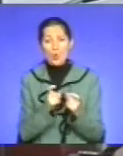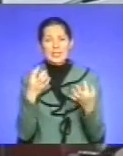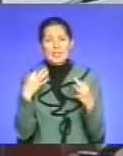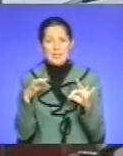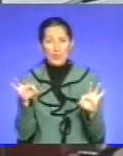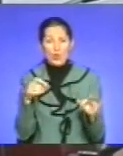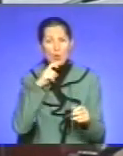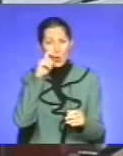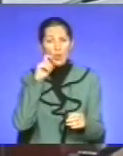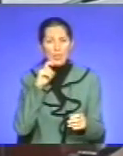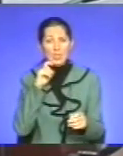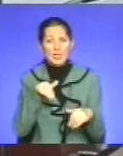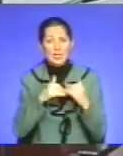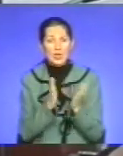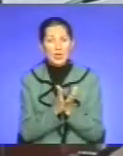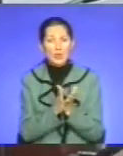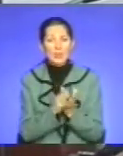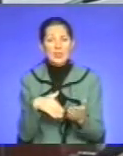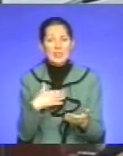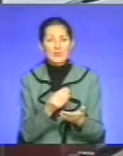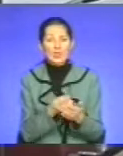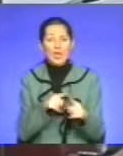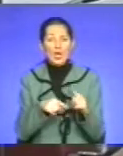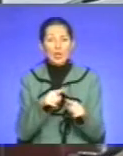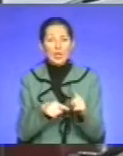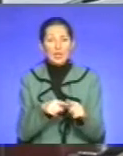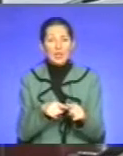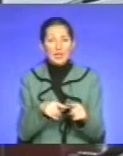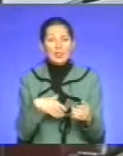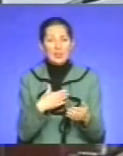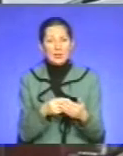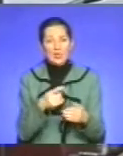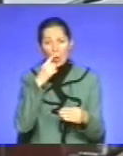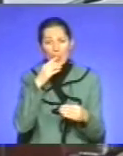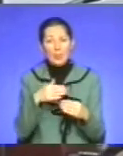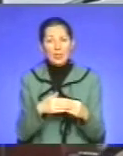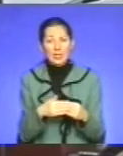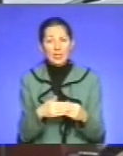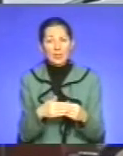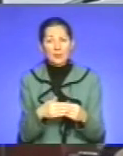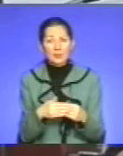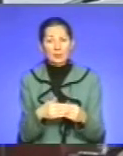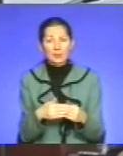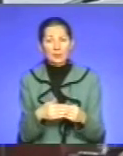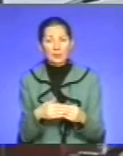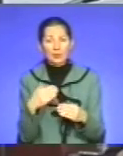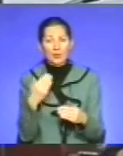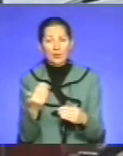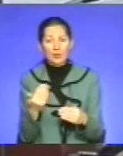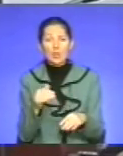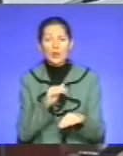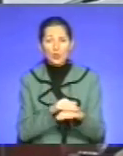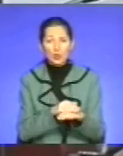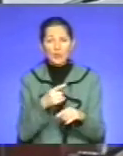і України загалом, і своєї родини, і своїх близьких. Вони зафіксовані в